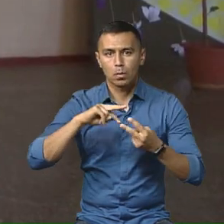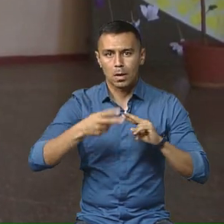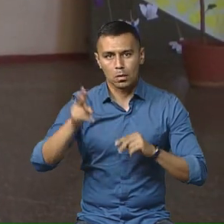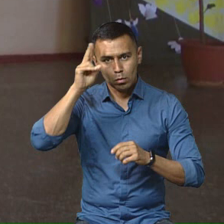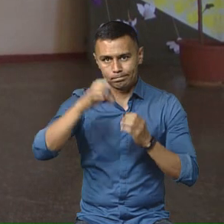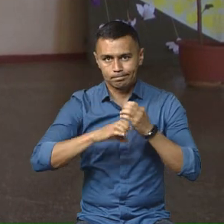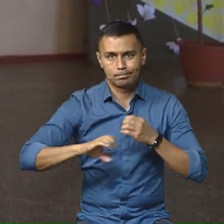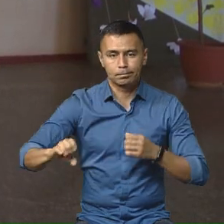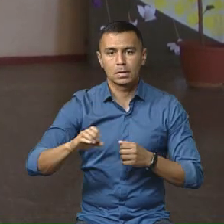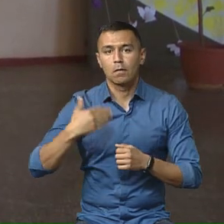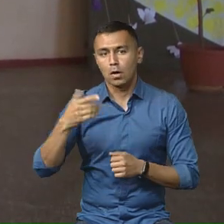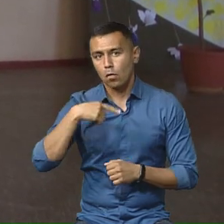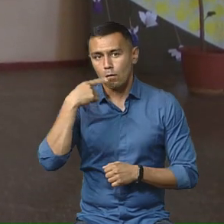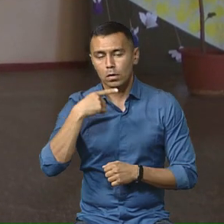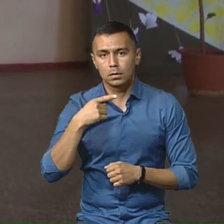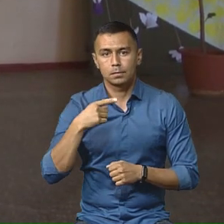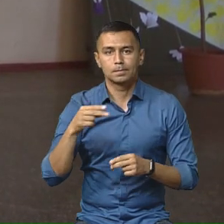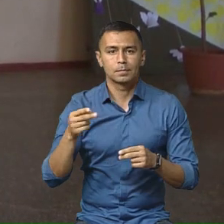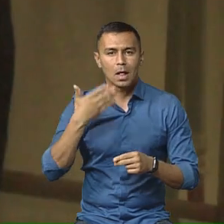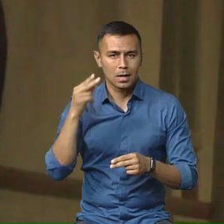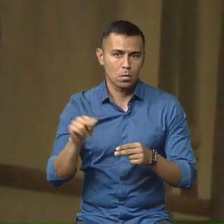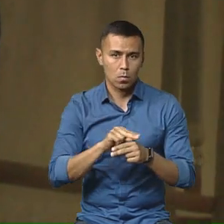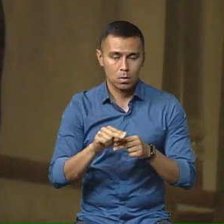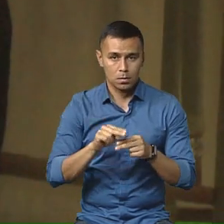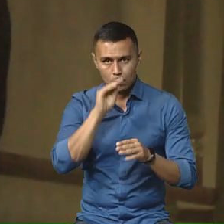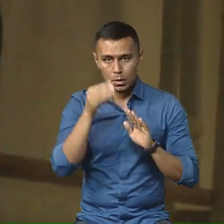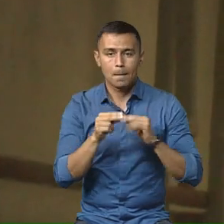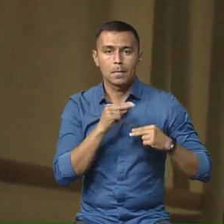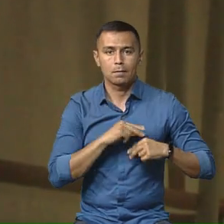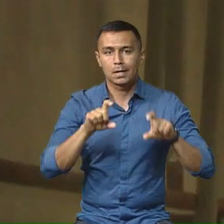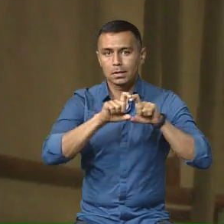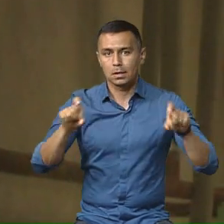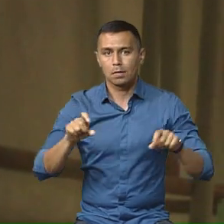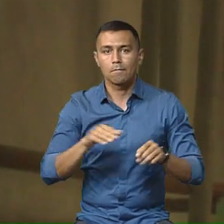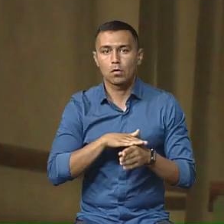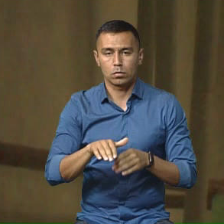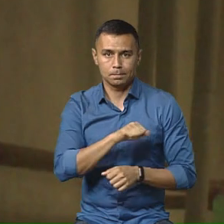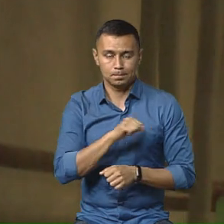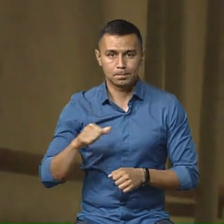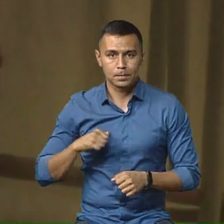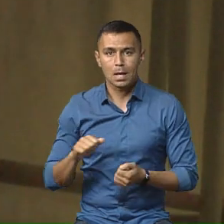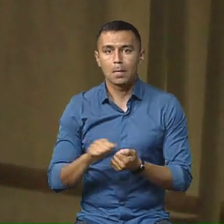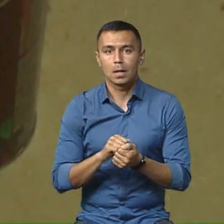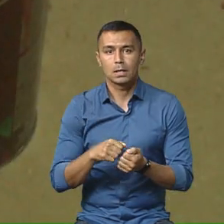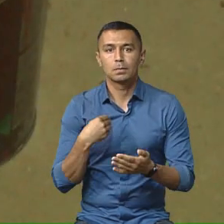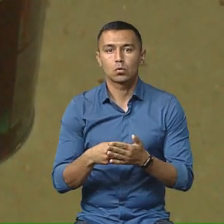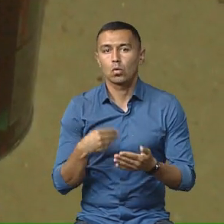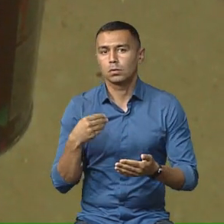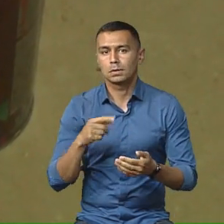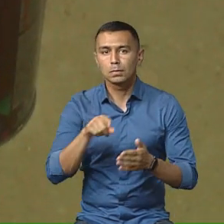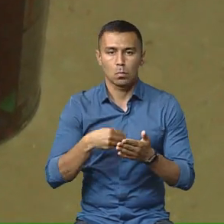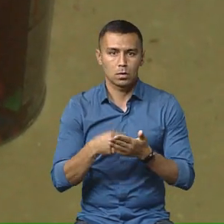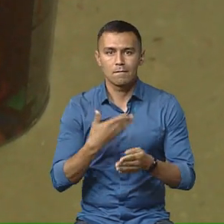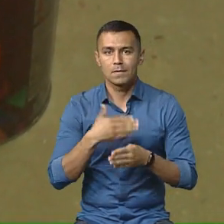труби. За словами Людмили Гришнюк, косметичні ремонтні роботи в укритті працівники закладу виконують самотужки. На матеріали з міського бюджету